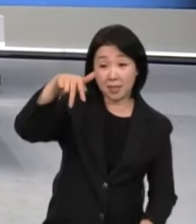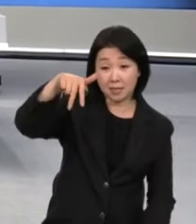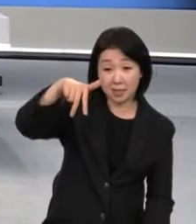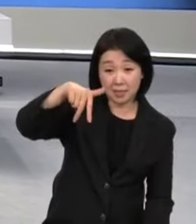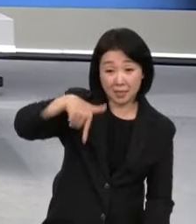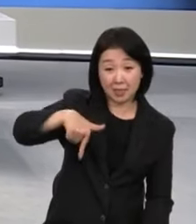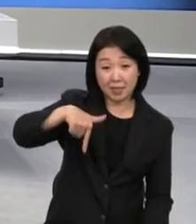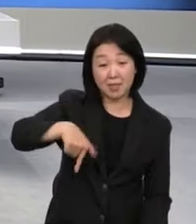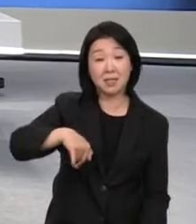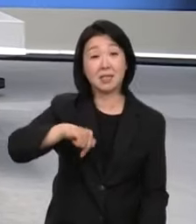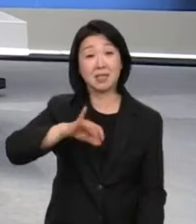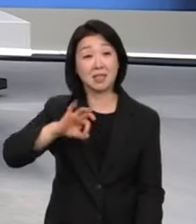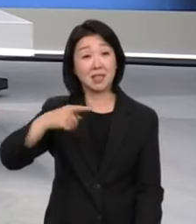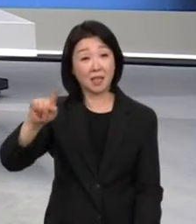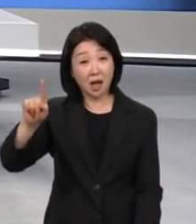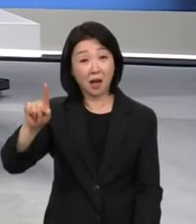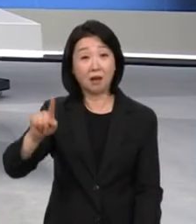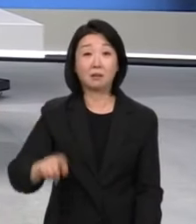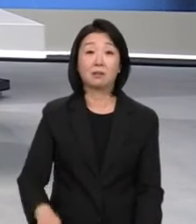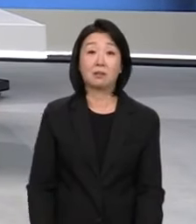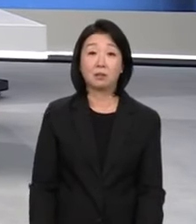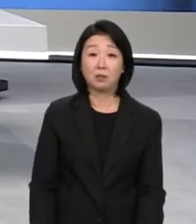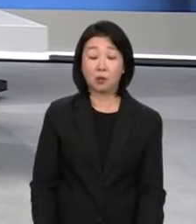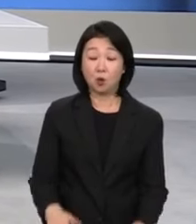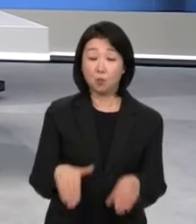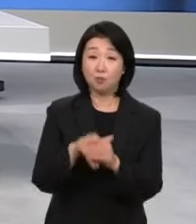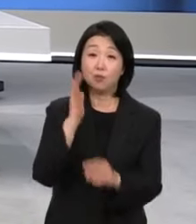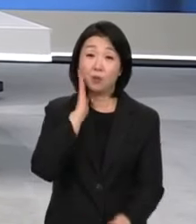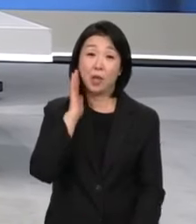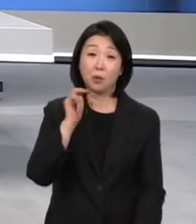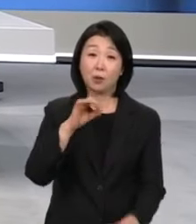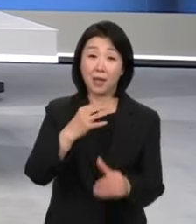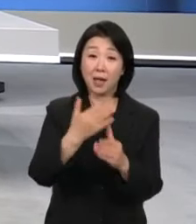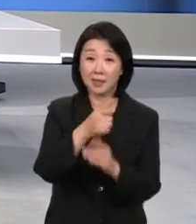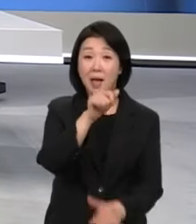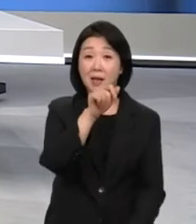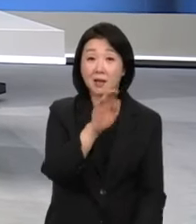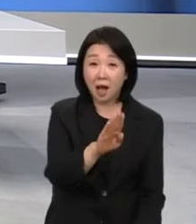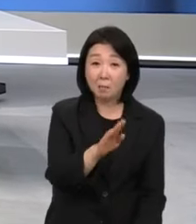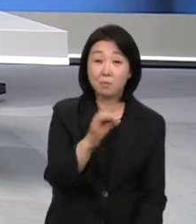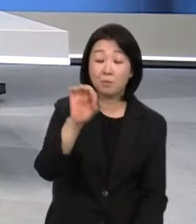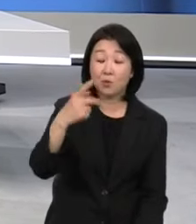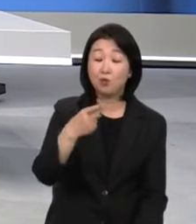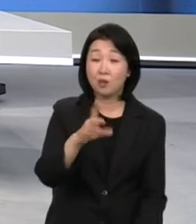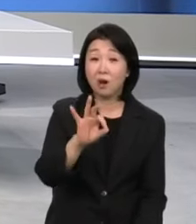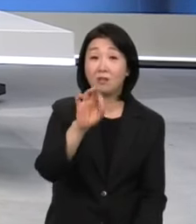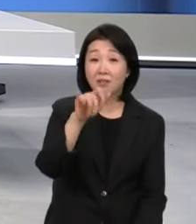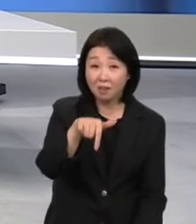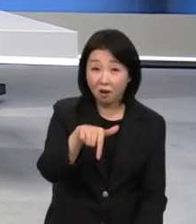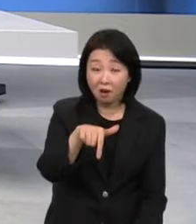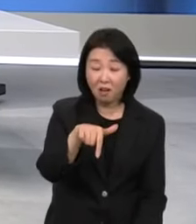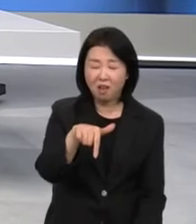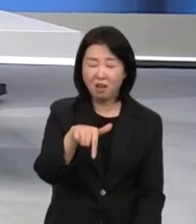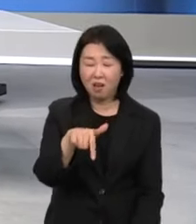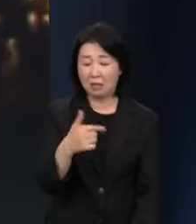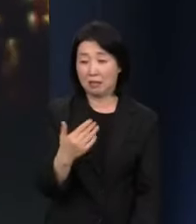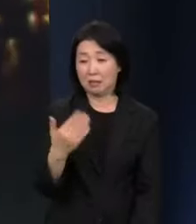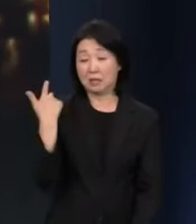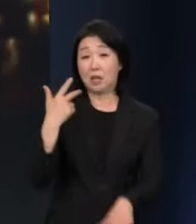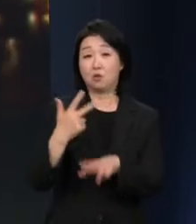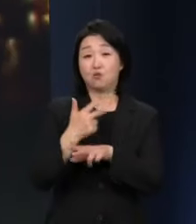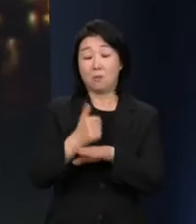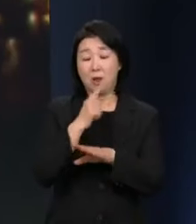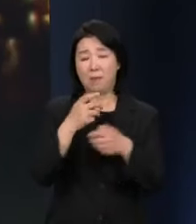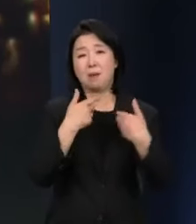문 전 대통령 자택이 있는 경남 양산갑에 출마한 국민의힘 윤영석 후보. 지난 주말 문 전 대통령의 막말 논란이 있었는데